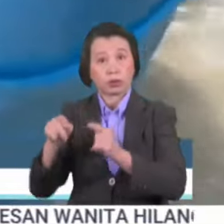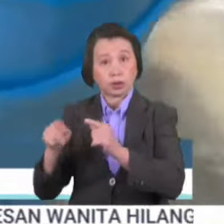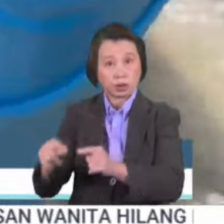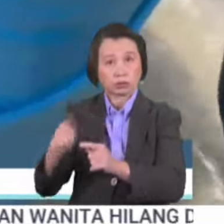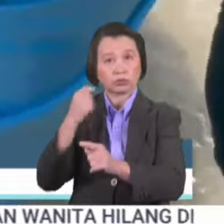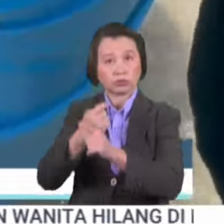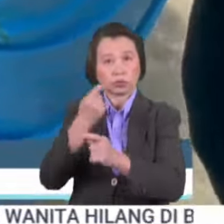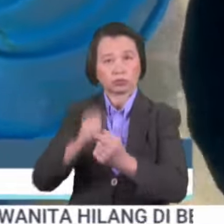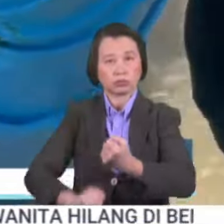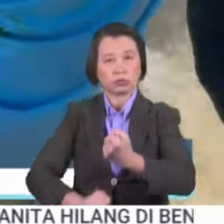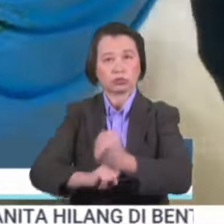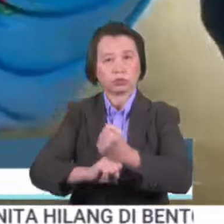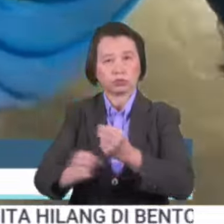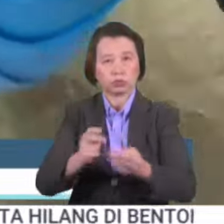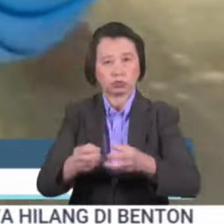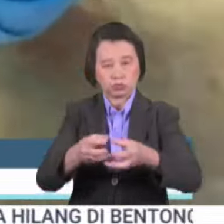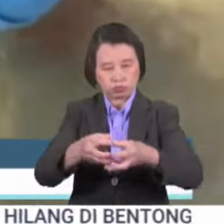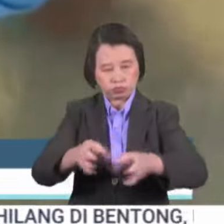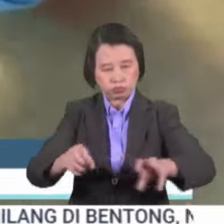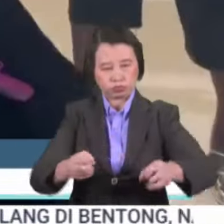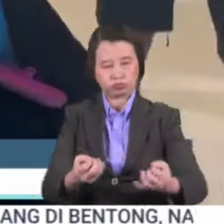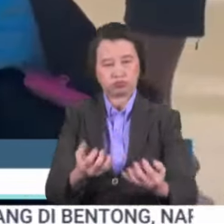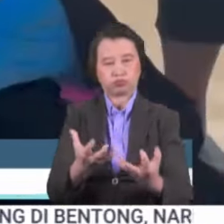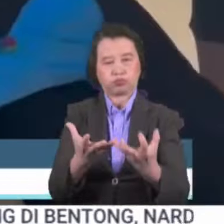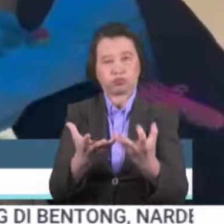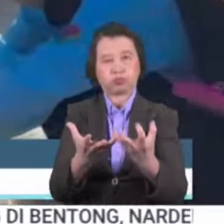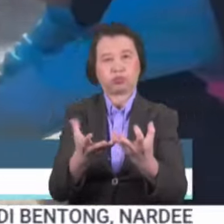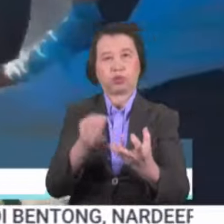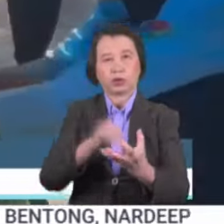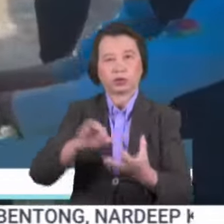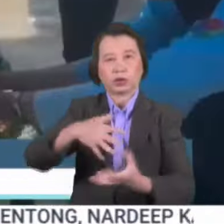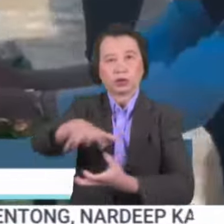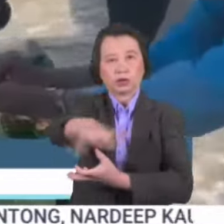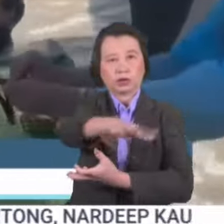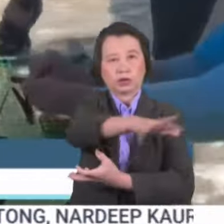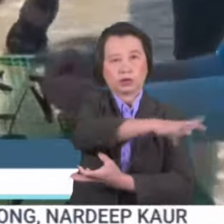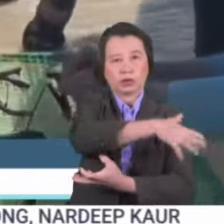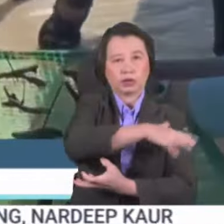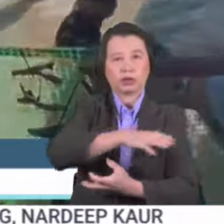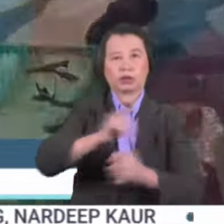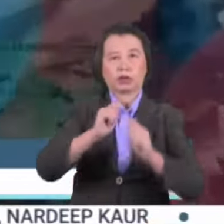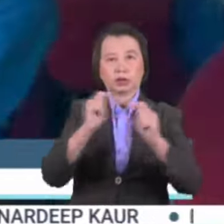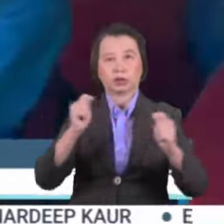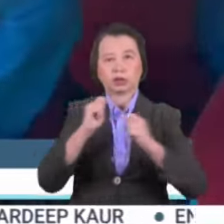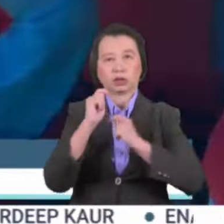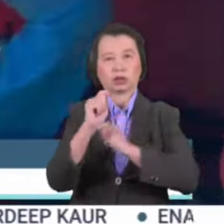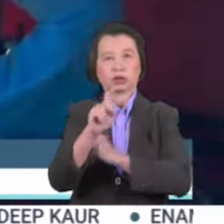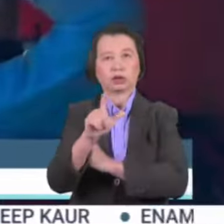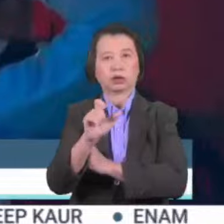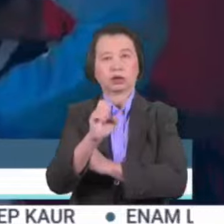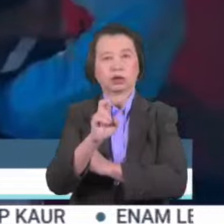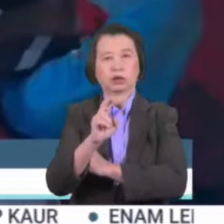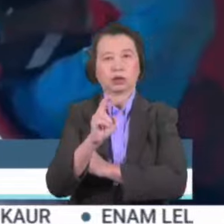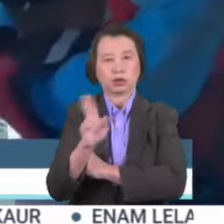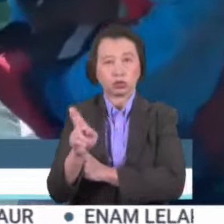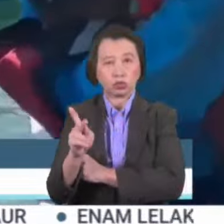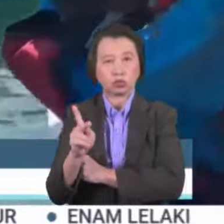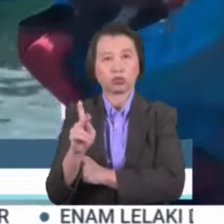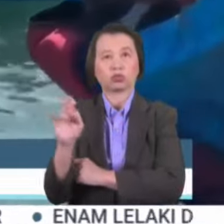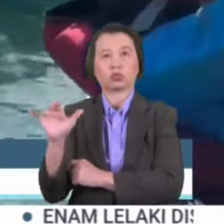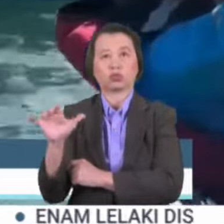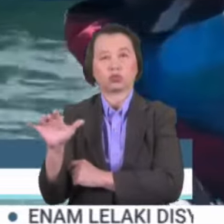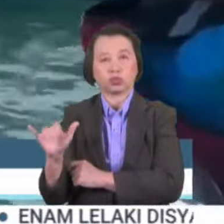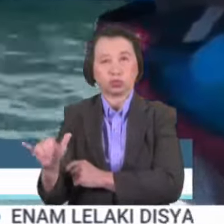itu bertujuan untuk menyokong usaha pembiakan terumbu karang di sekitar perairan Teluk Yu hingga ke Kubang Badak. Ia merupakan